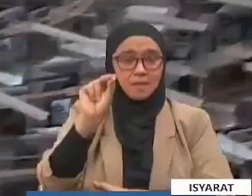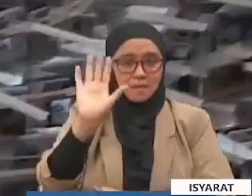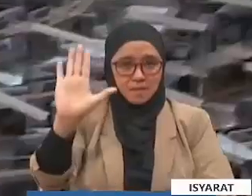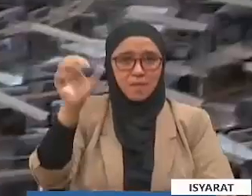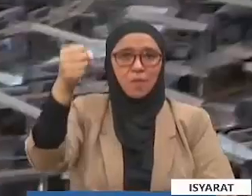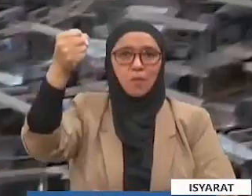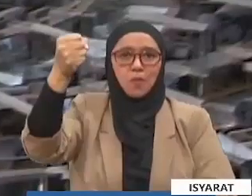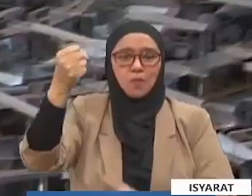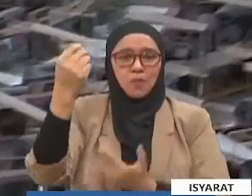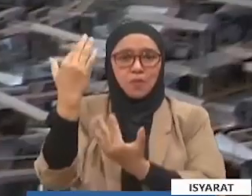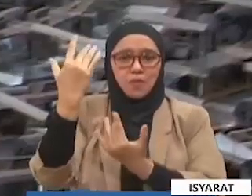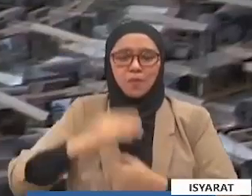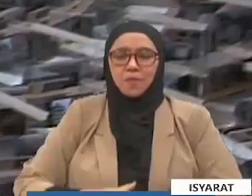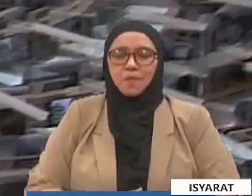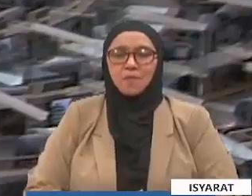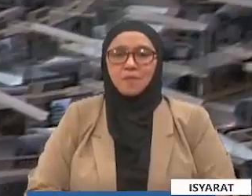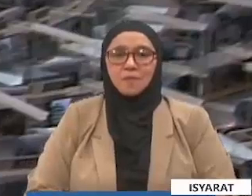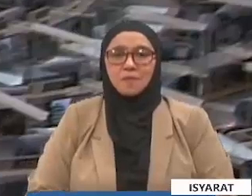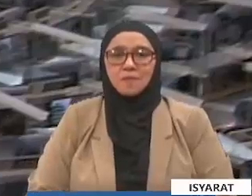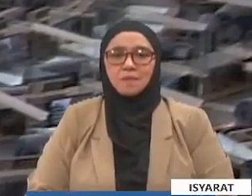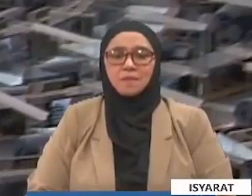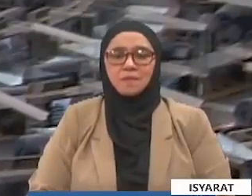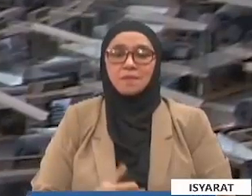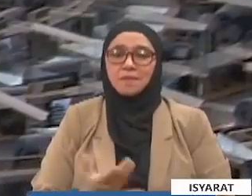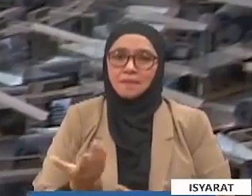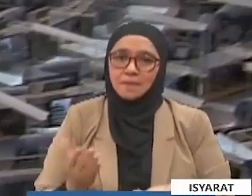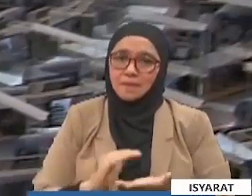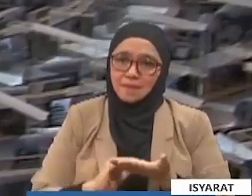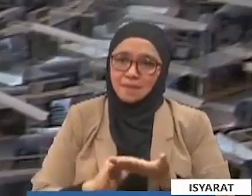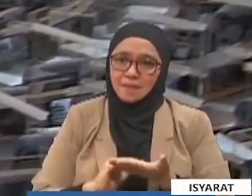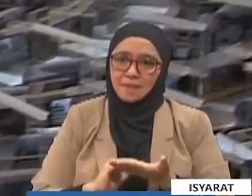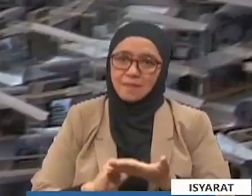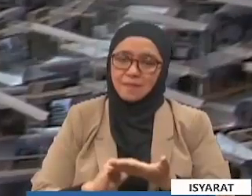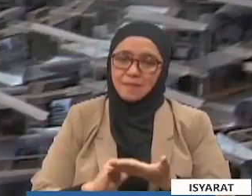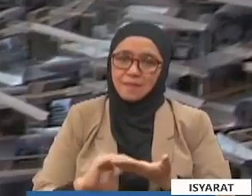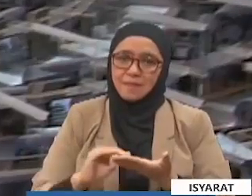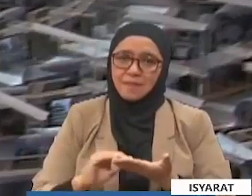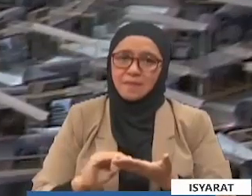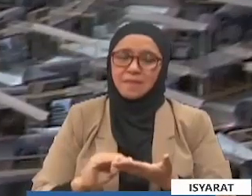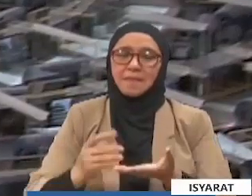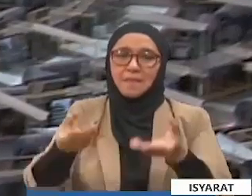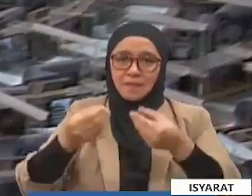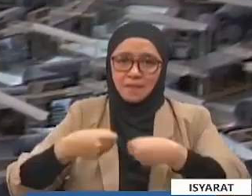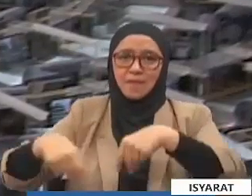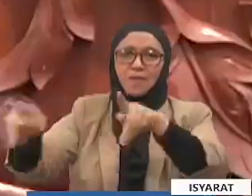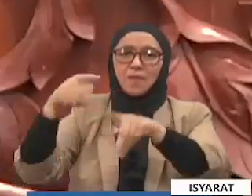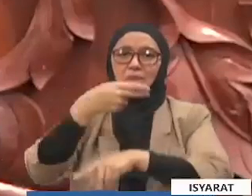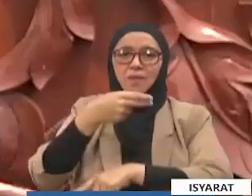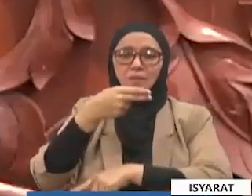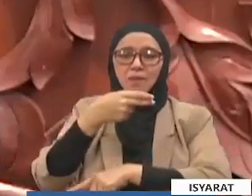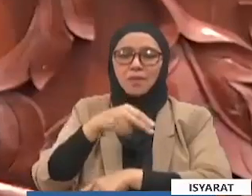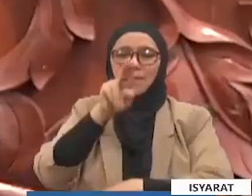dulu. Saya bertanya pun secara lisan. Boleh. Bagi saya pulang Hulu Selangor dulu. Okay.